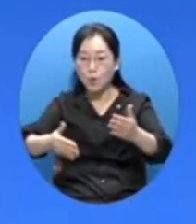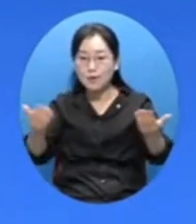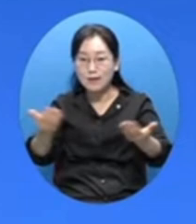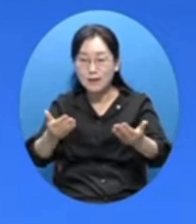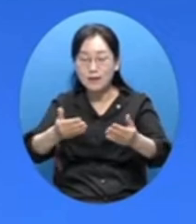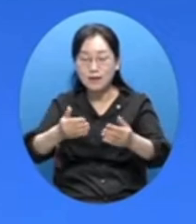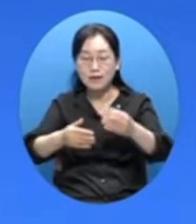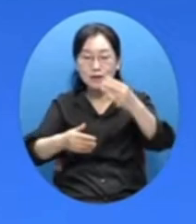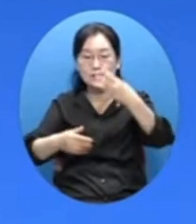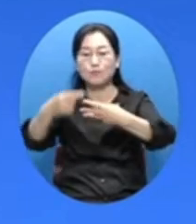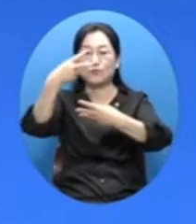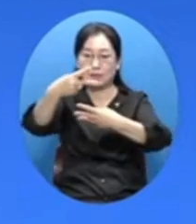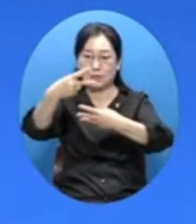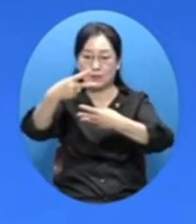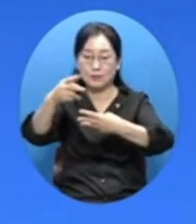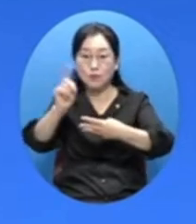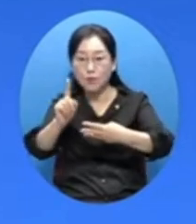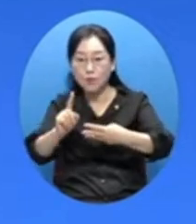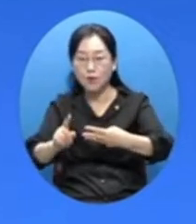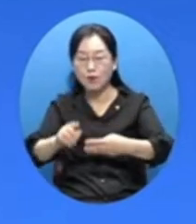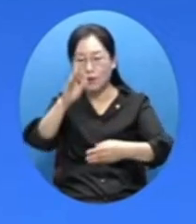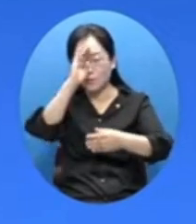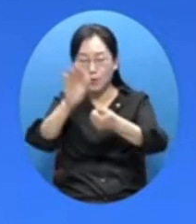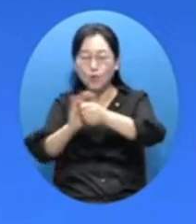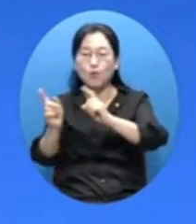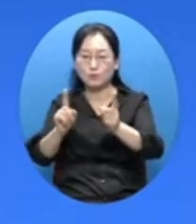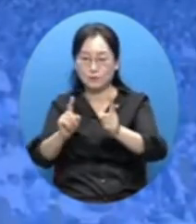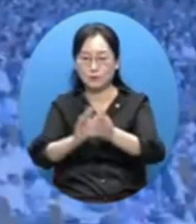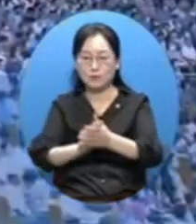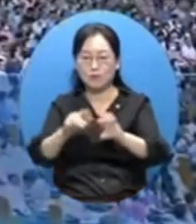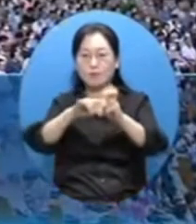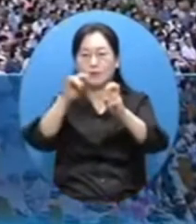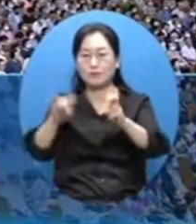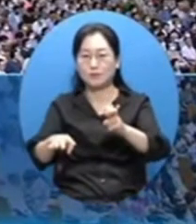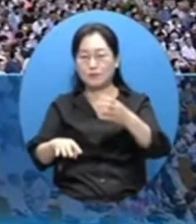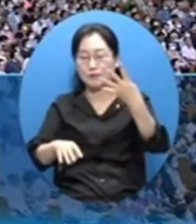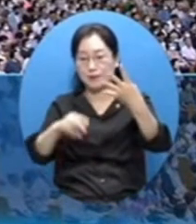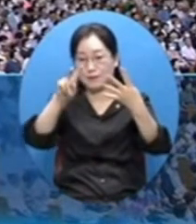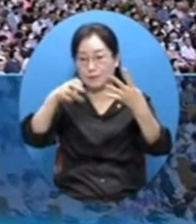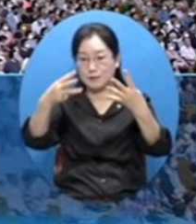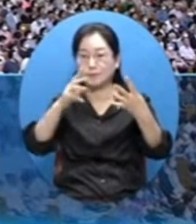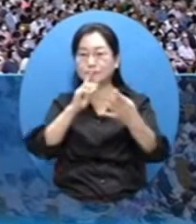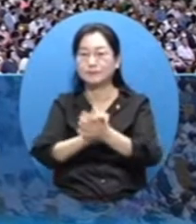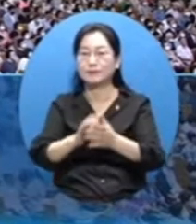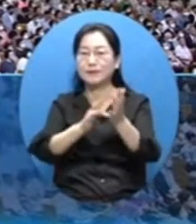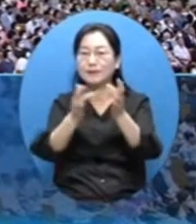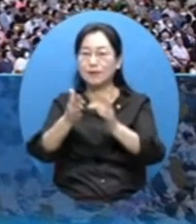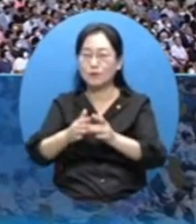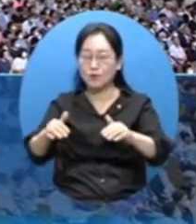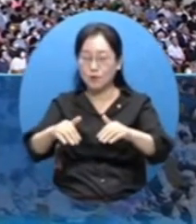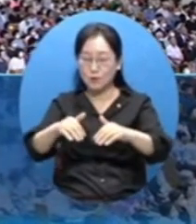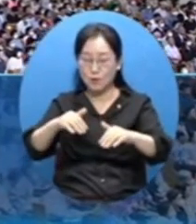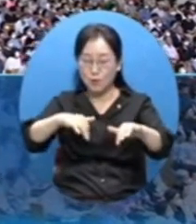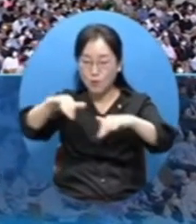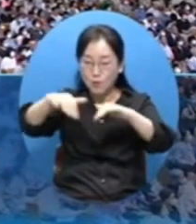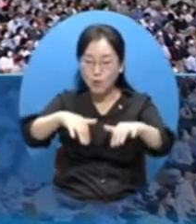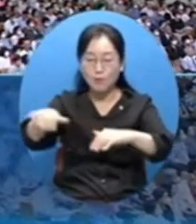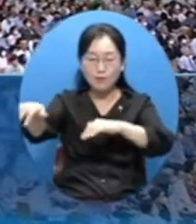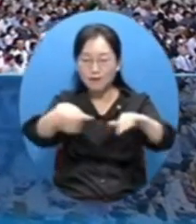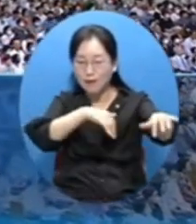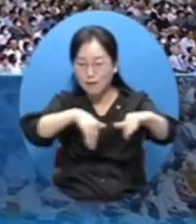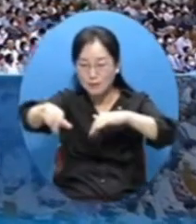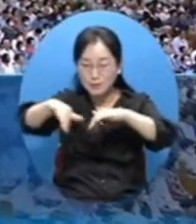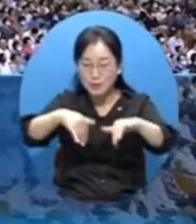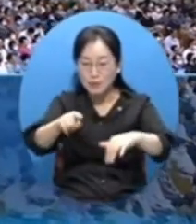2가 병을 고치시는 사역이었습니다. 마태복음 4장 23절 24절은 설명합니다. 예수께서 온 갈릴리에 두루다니사